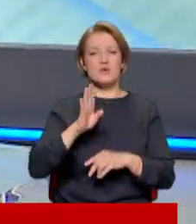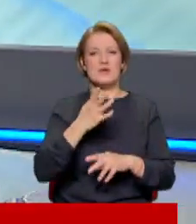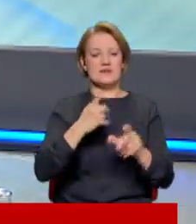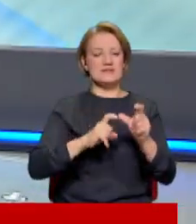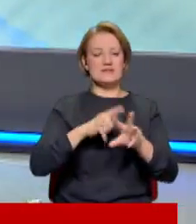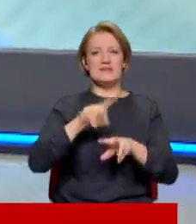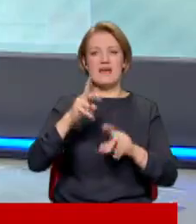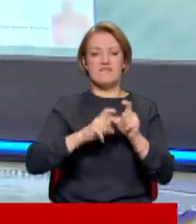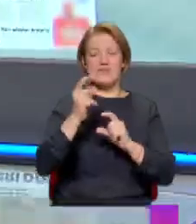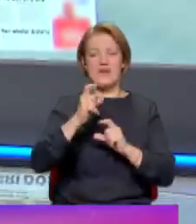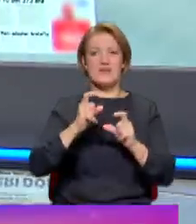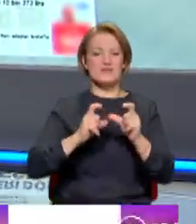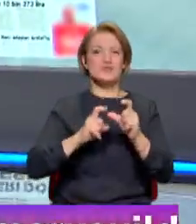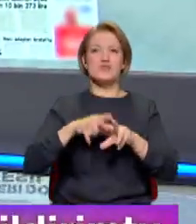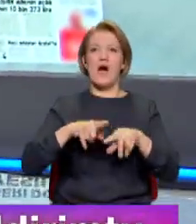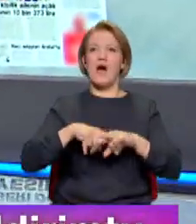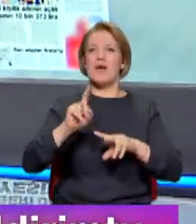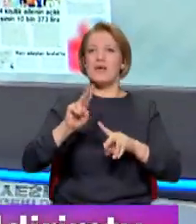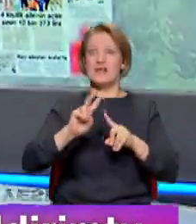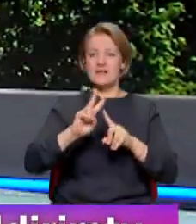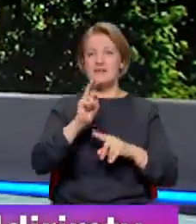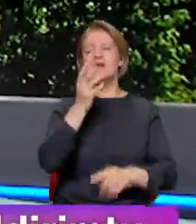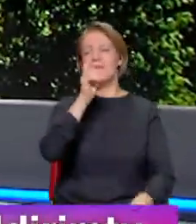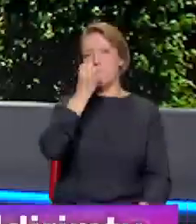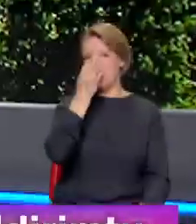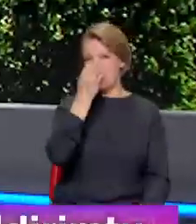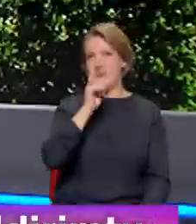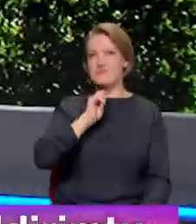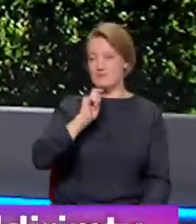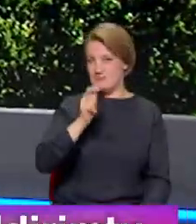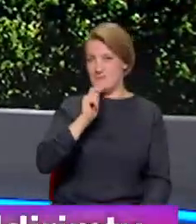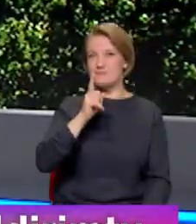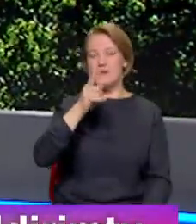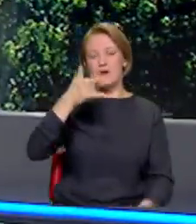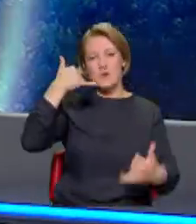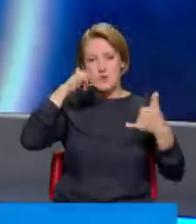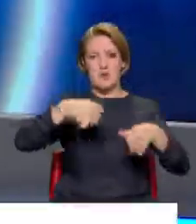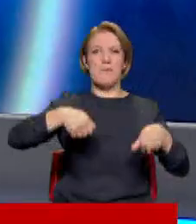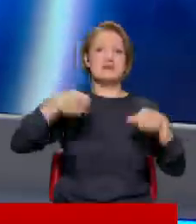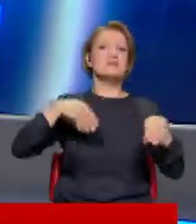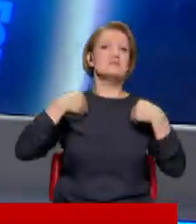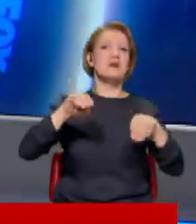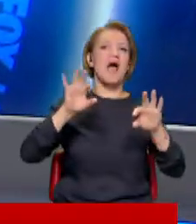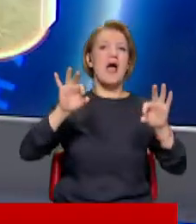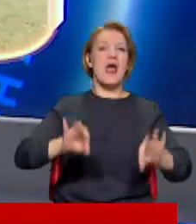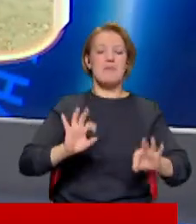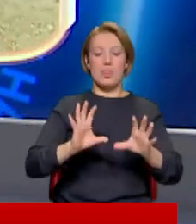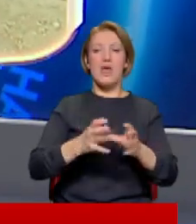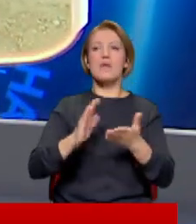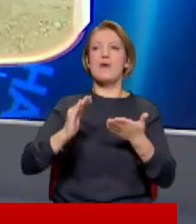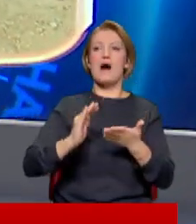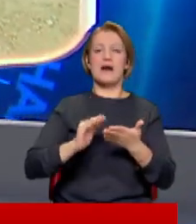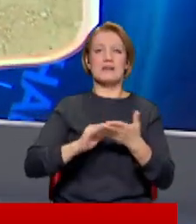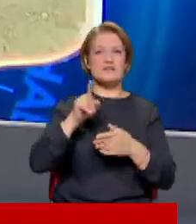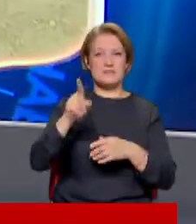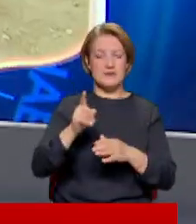Sevgi Şahin ve Ferhan Güler Bahçeli Evler'de bir kurban pazarında hemen ekip